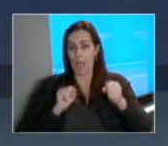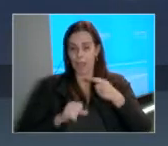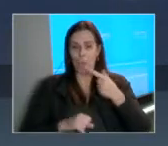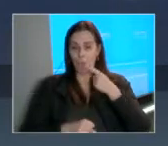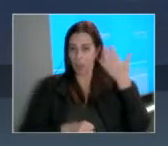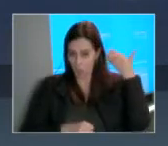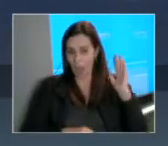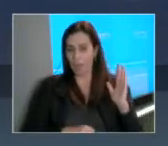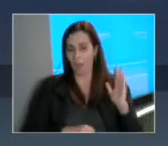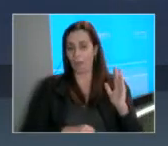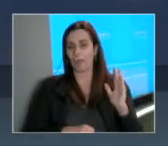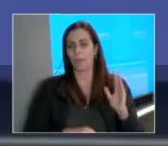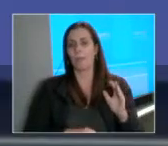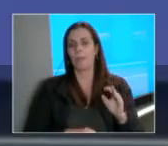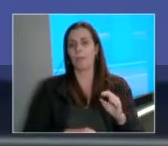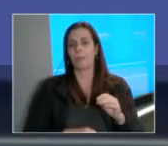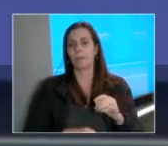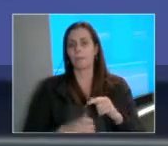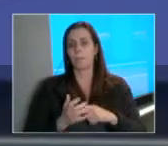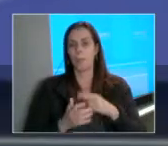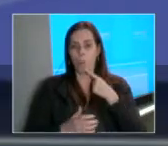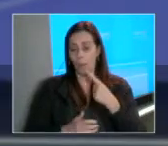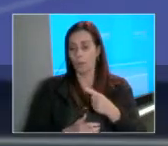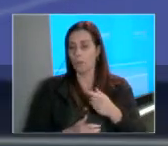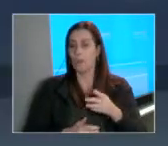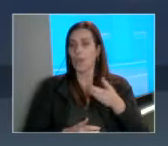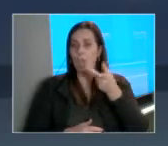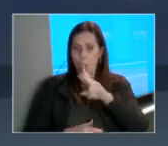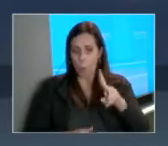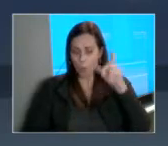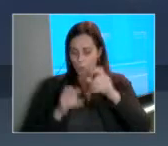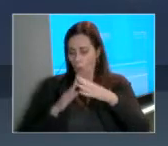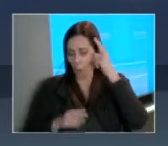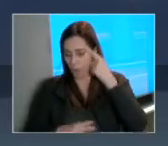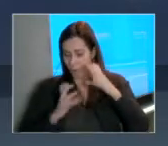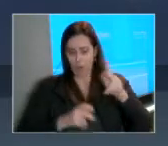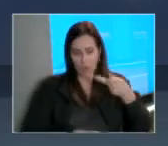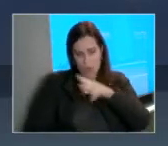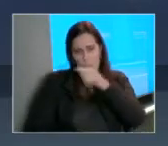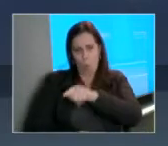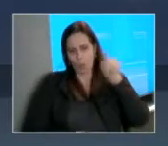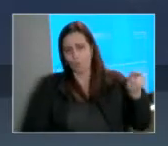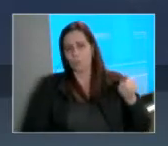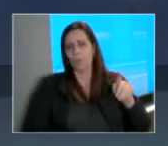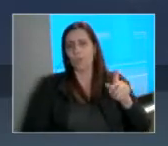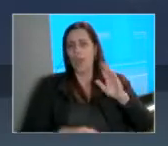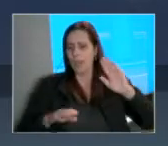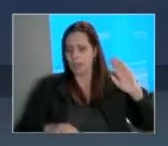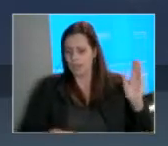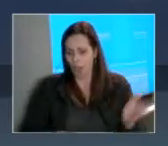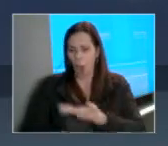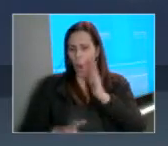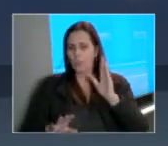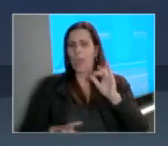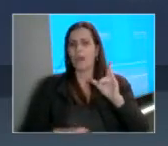האנרגיה, לשעבר, הון שלטון, אומר, ימותו תושבי ראש העין וכפר קאסם, נהרוס את